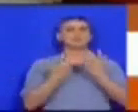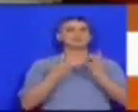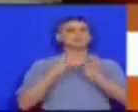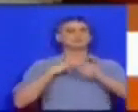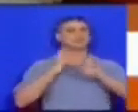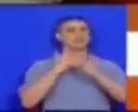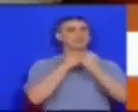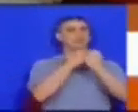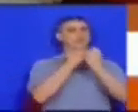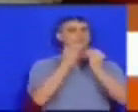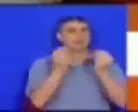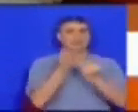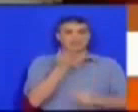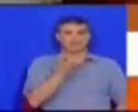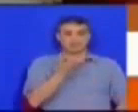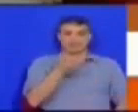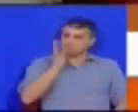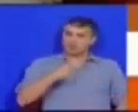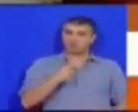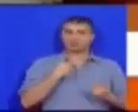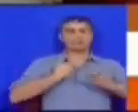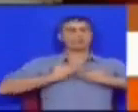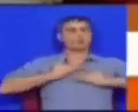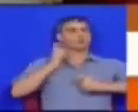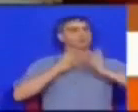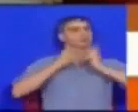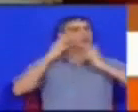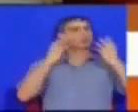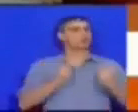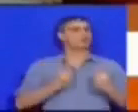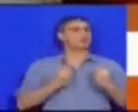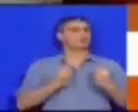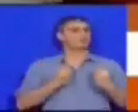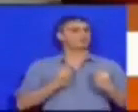מכשירים להתמודד עם הדברים האלה, וגם באיזשהו מקום מקבלים אנשים טובים יותר.